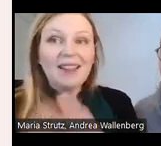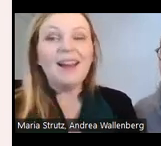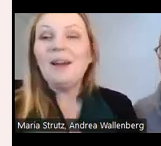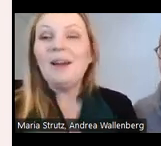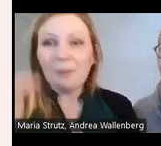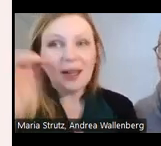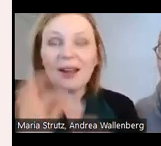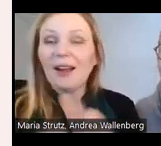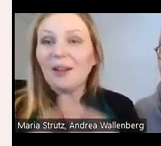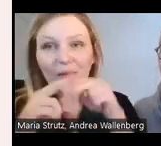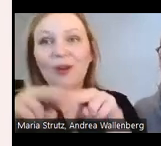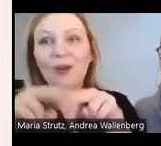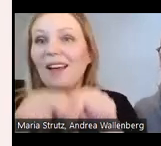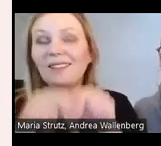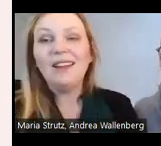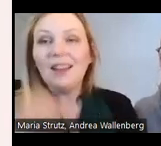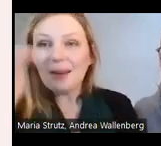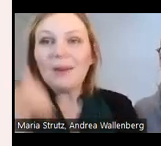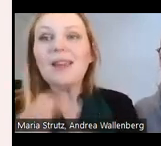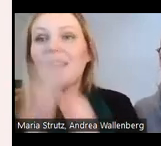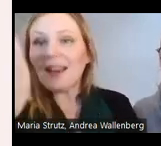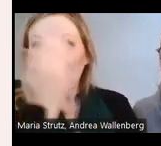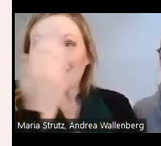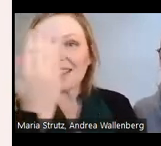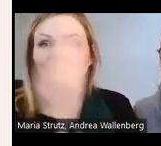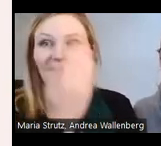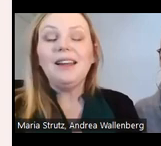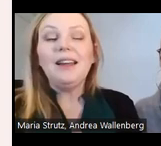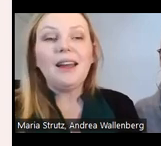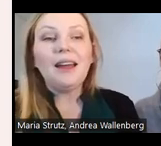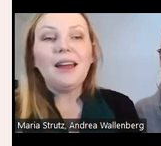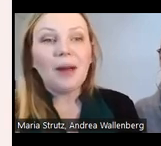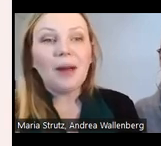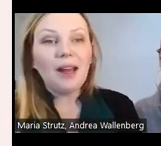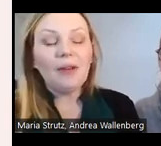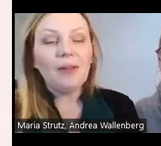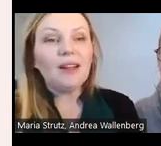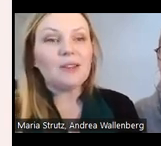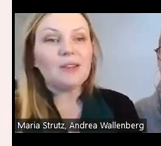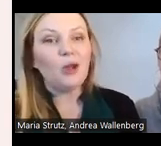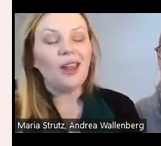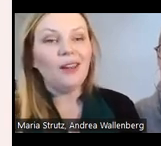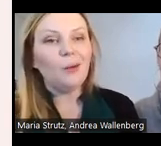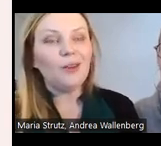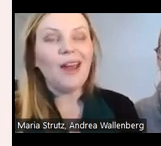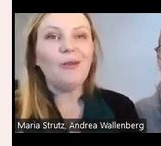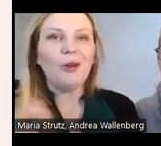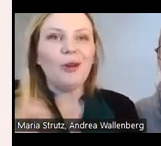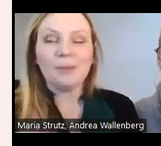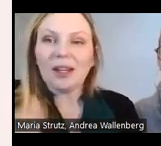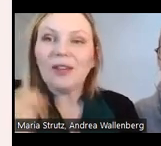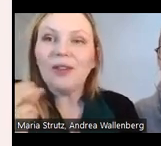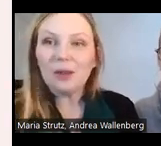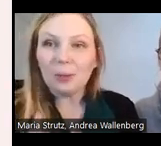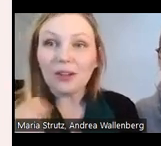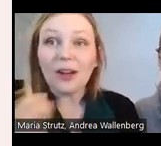Mera kittla. Mera gunga. Mera läsa. Man kan använda det till så mycket. Och där får du ju